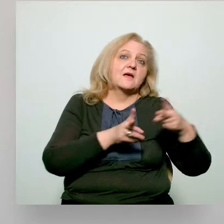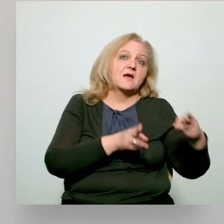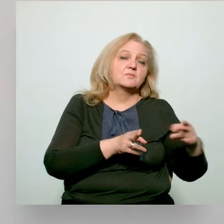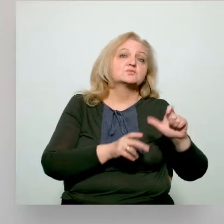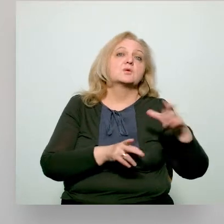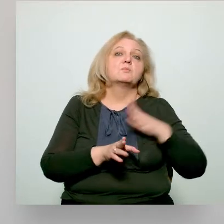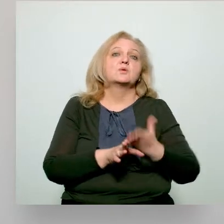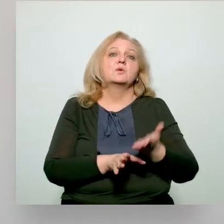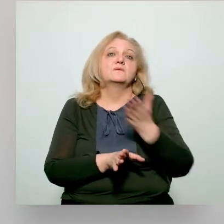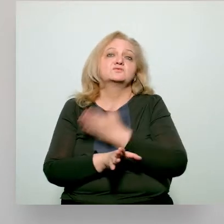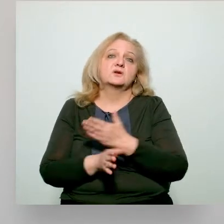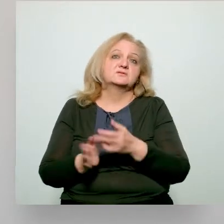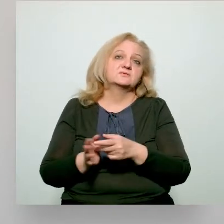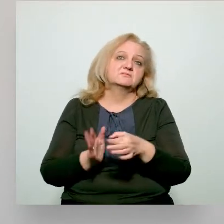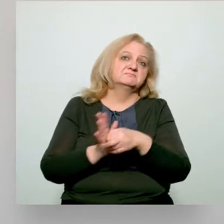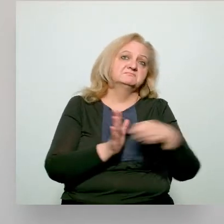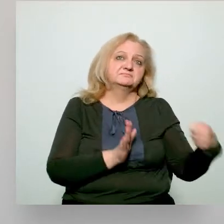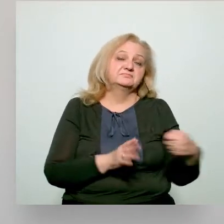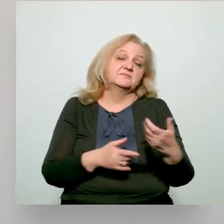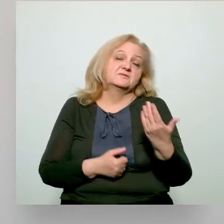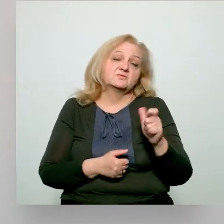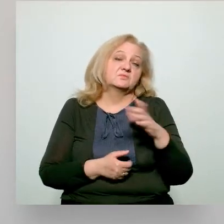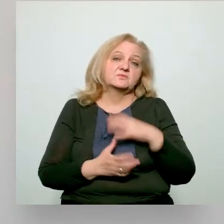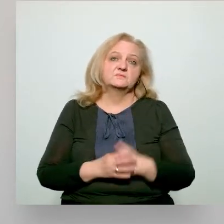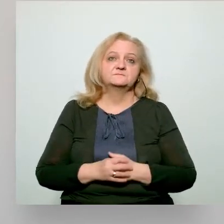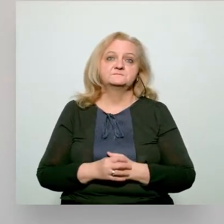wcześniej miały miejsce.